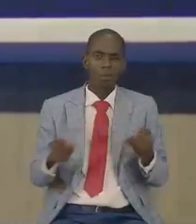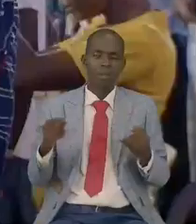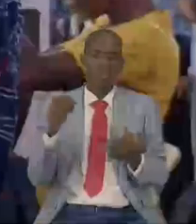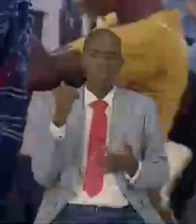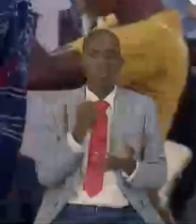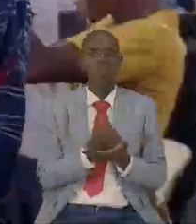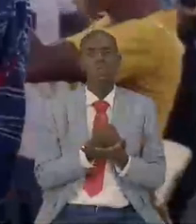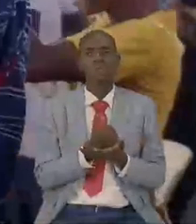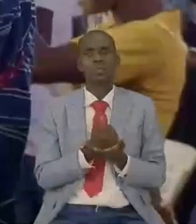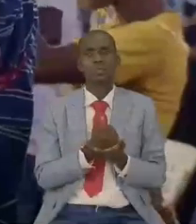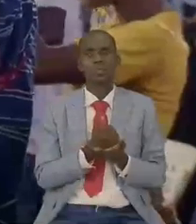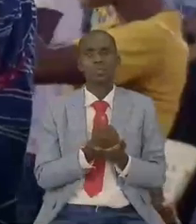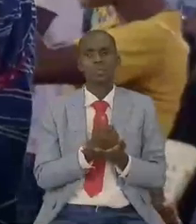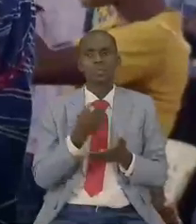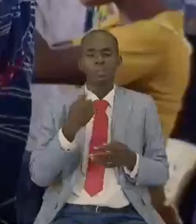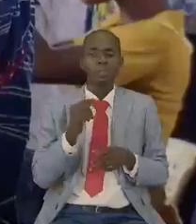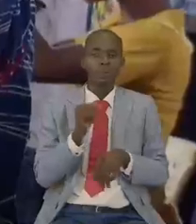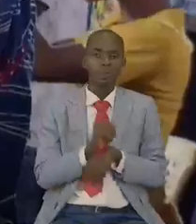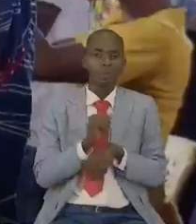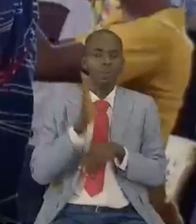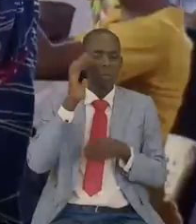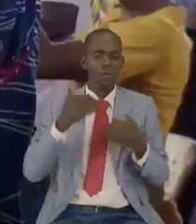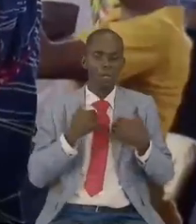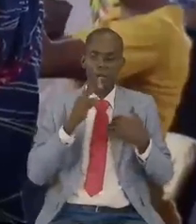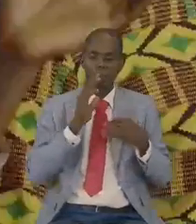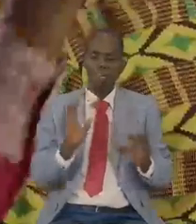Amen, l'œuvre sera achevée.